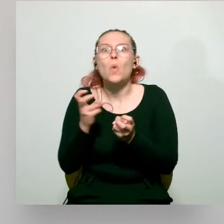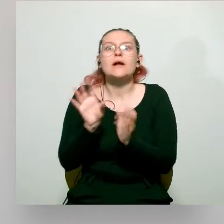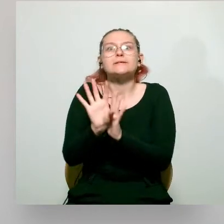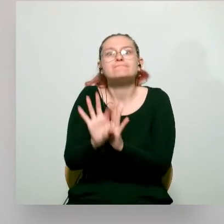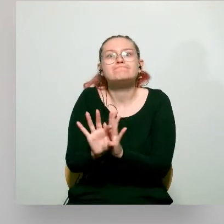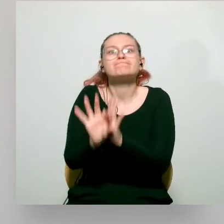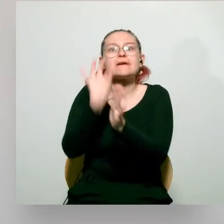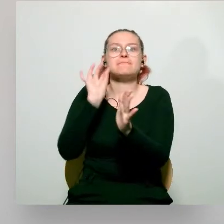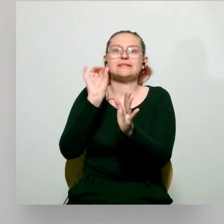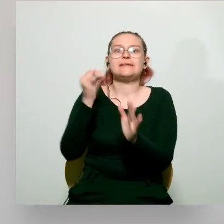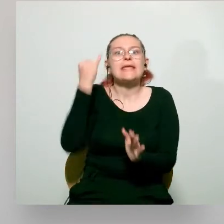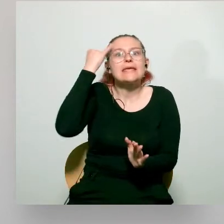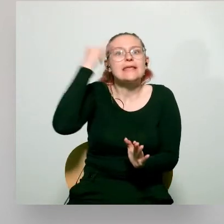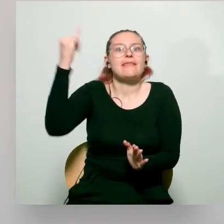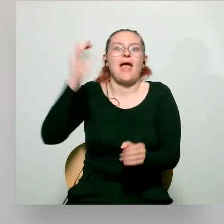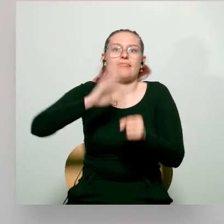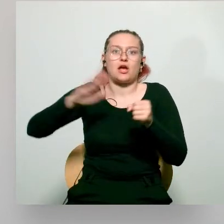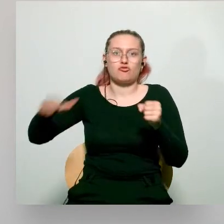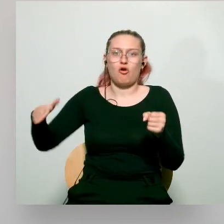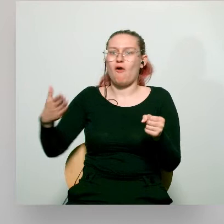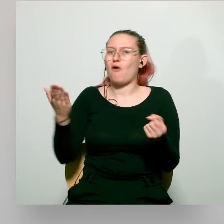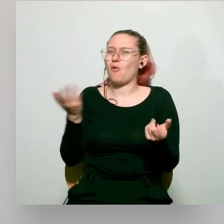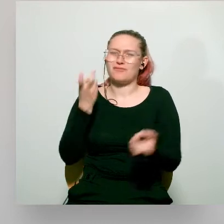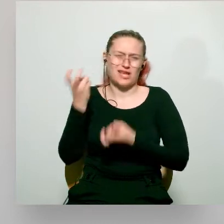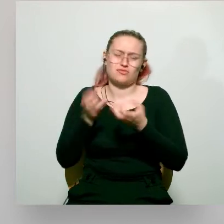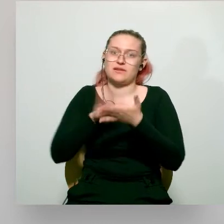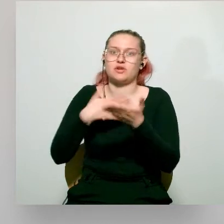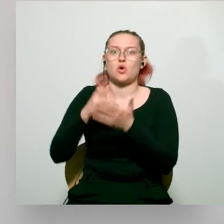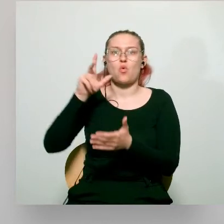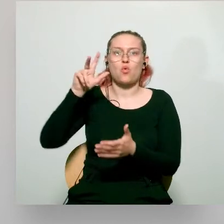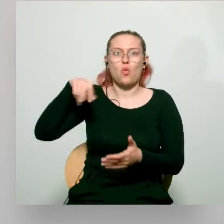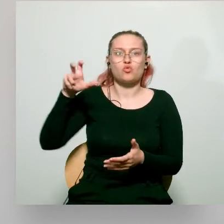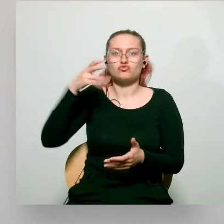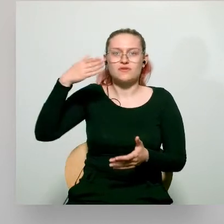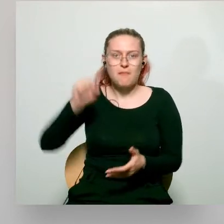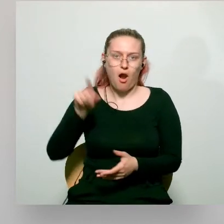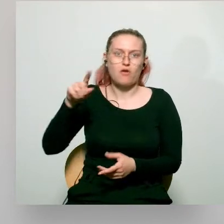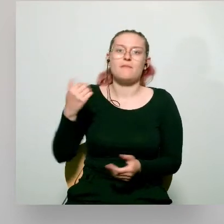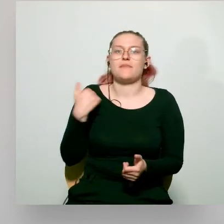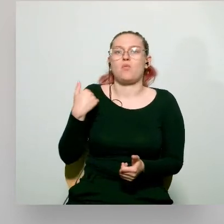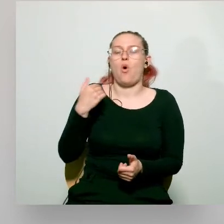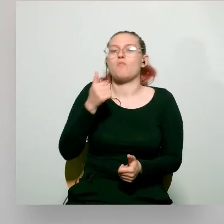staranie się skonstruowania tego panteonu jakichś niepodważalnych, świętych.